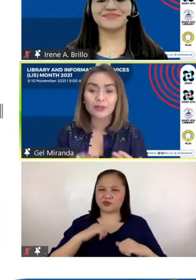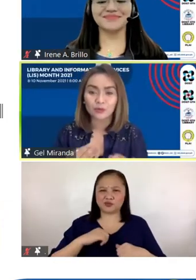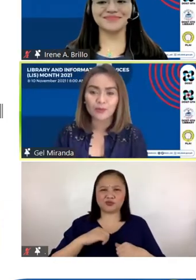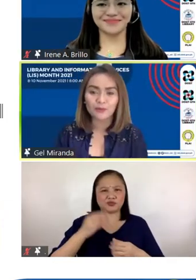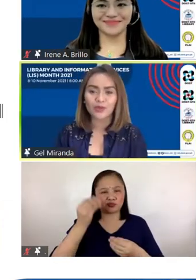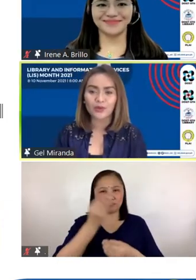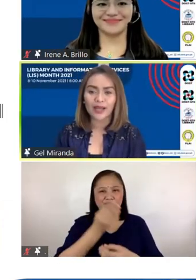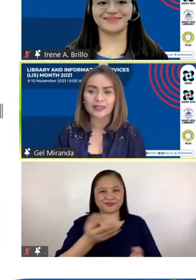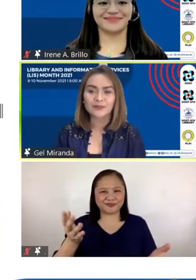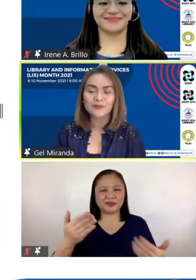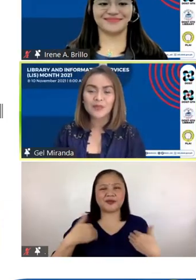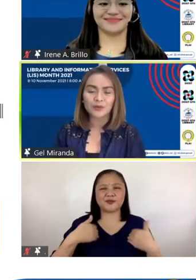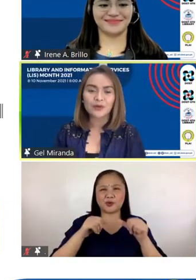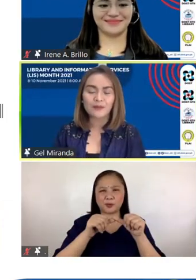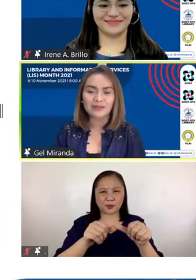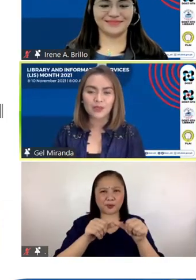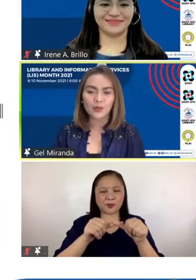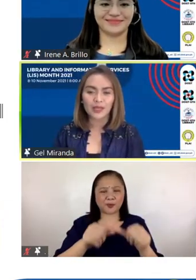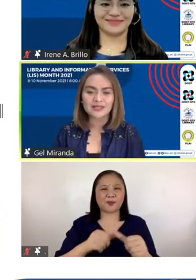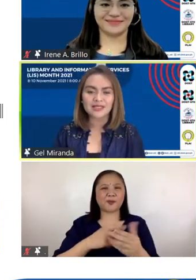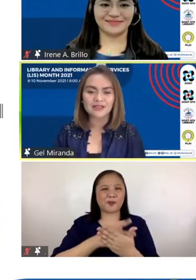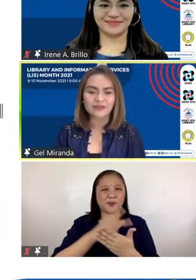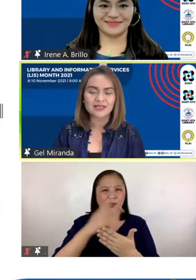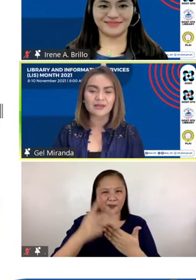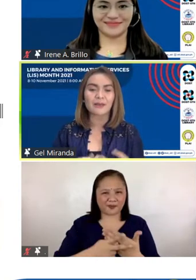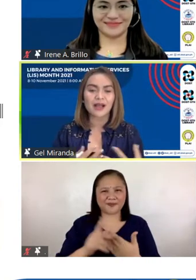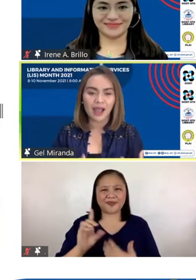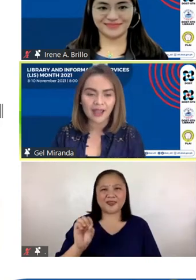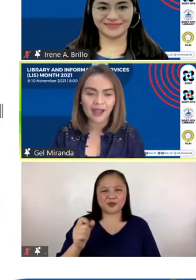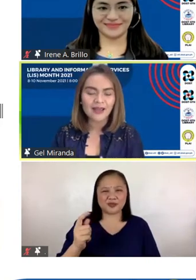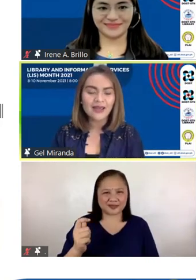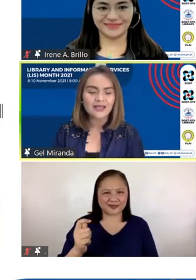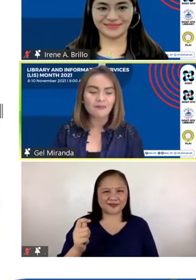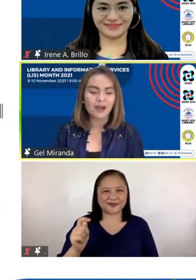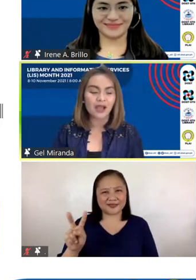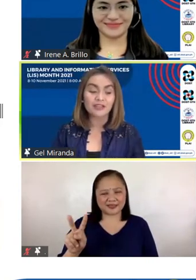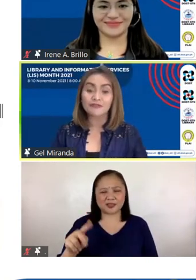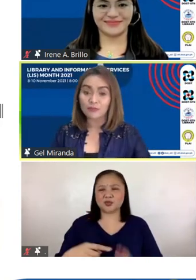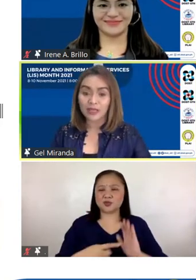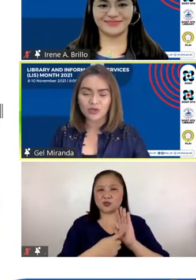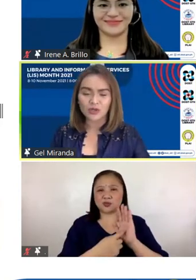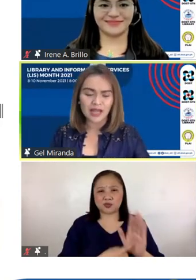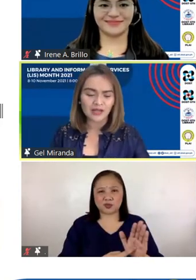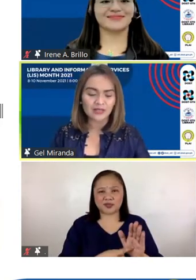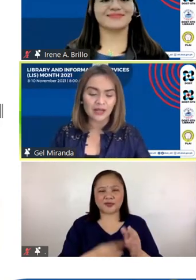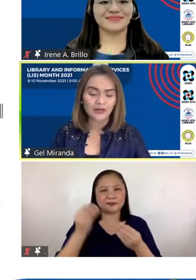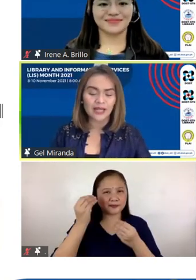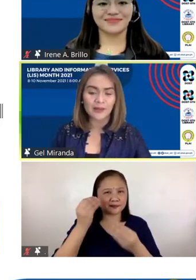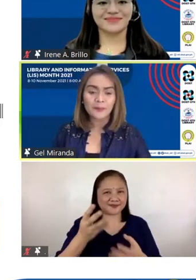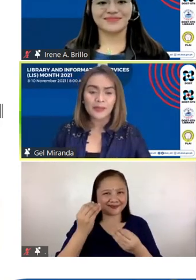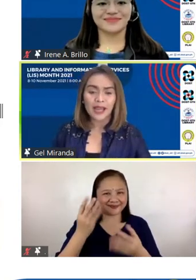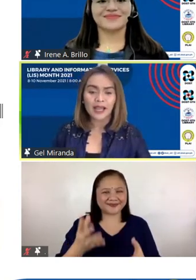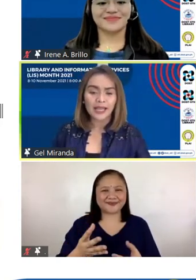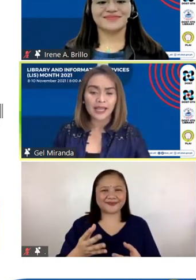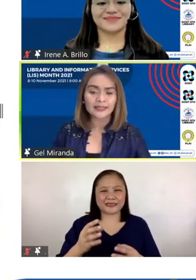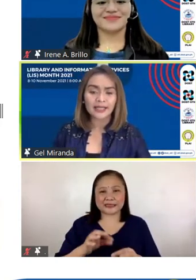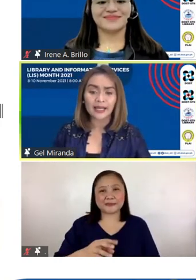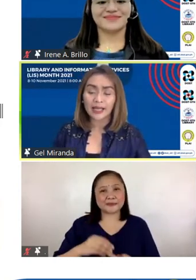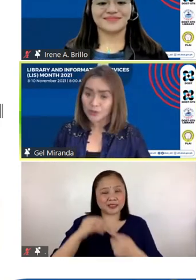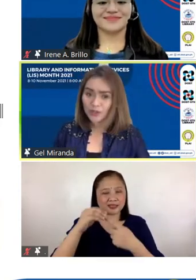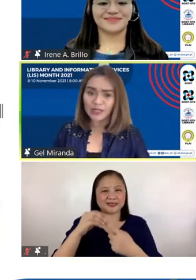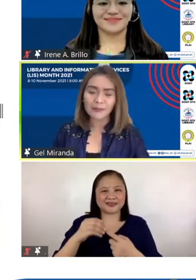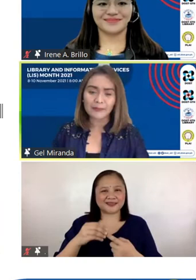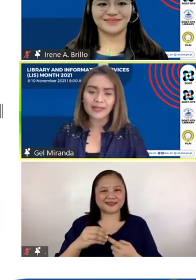na nagpatuloy po yung ating programang DOST-TV sa paghahayag ng mga information, lalo-lalo na